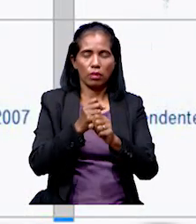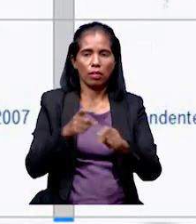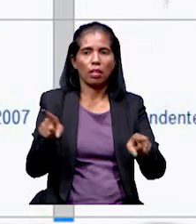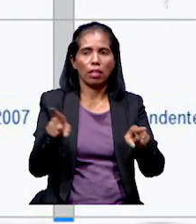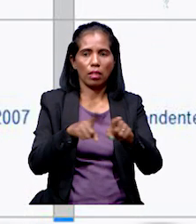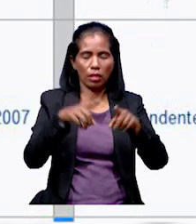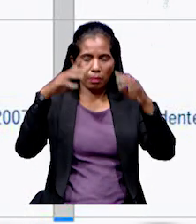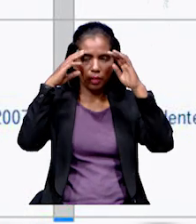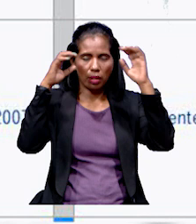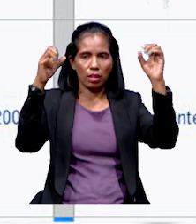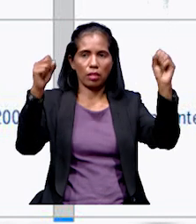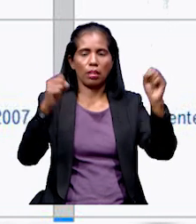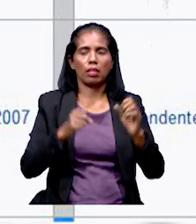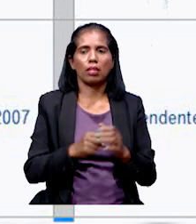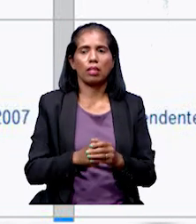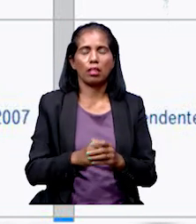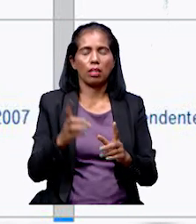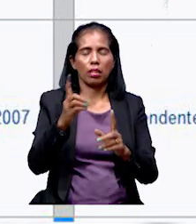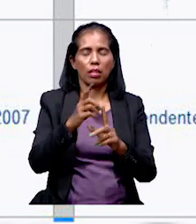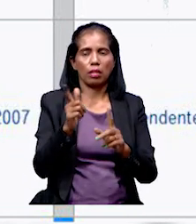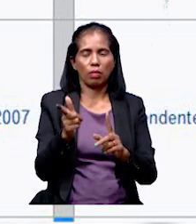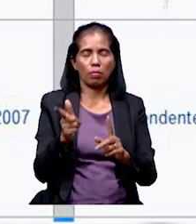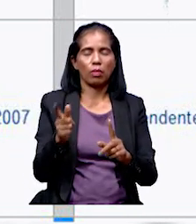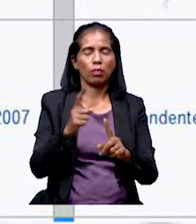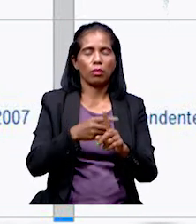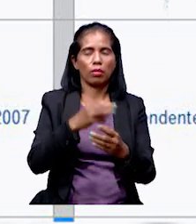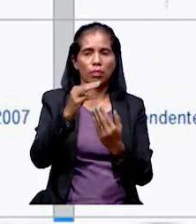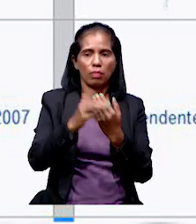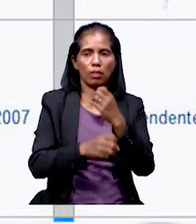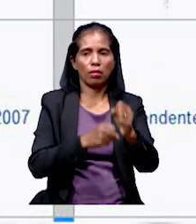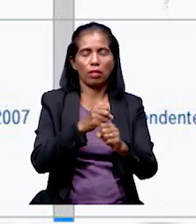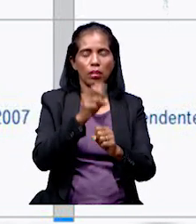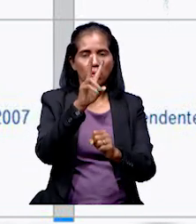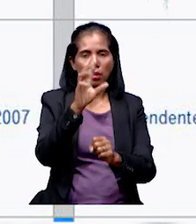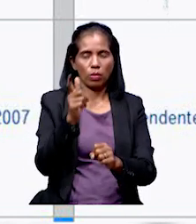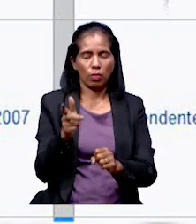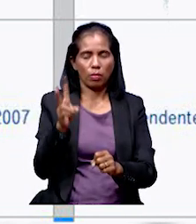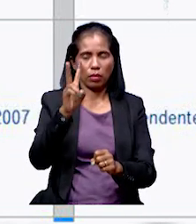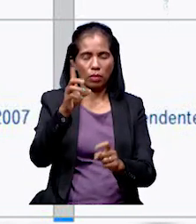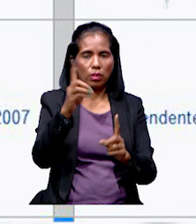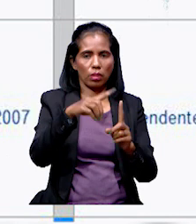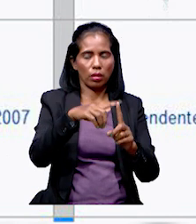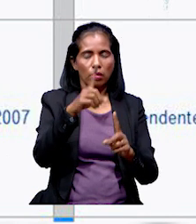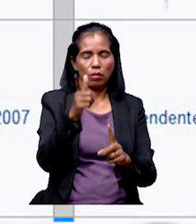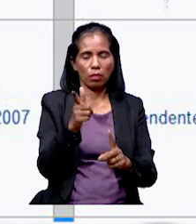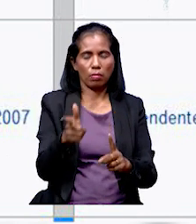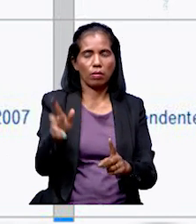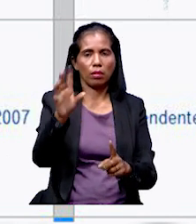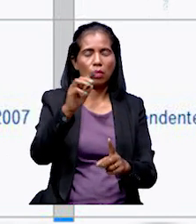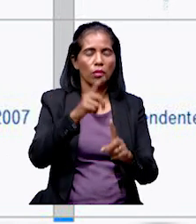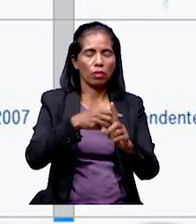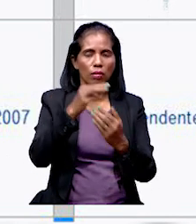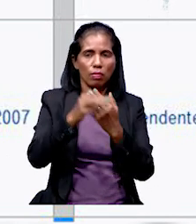nudar Presidente Republika, ia lorong ruanulu fulang mayu tinang rihung rua-rua, to lorong ruanulu fulang mayu tinang rihung rua